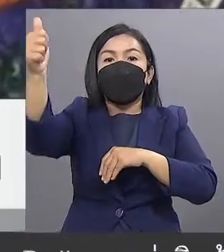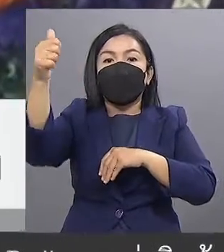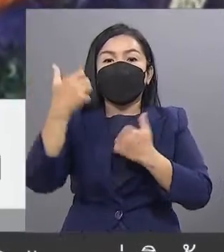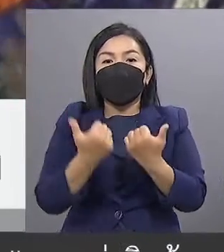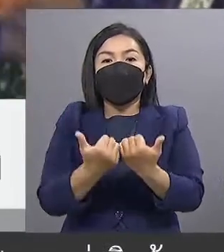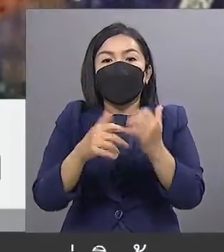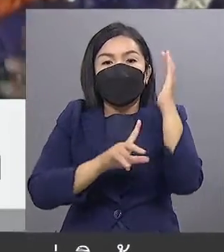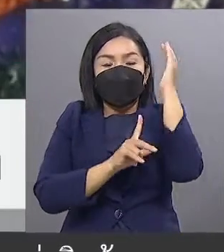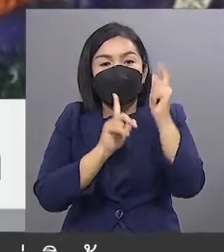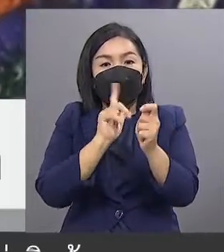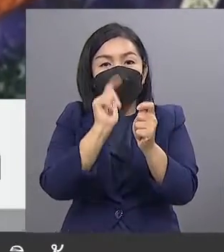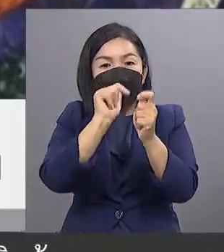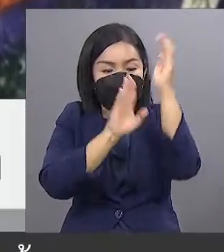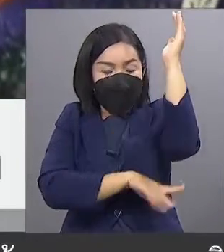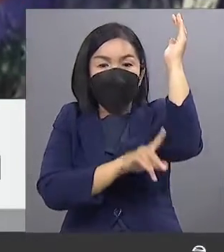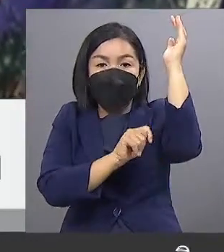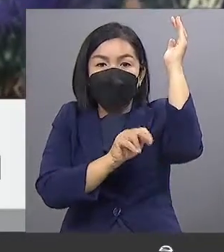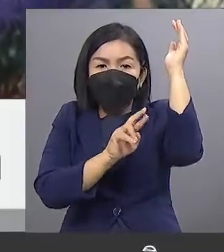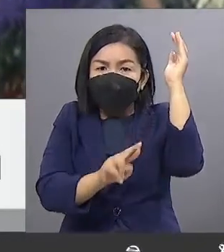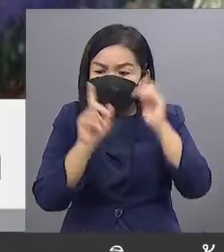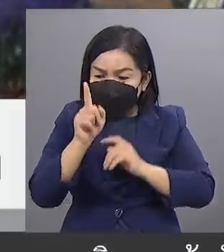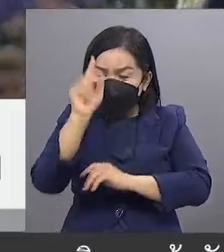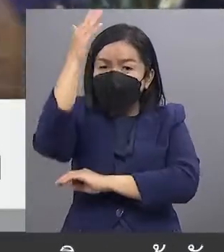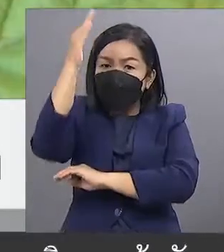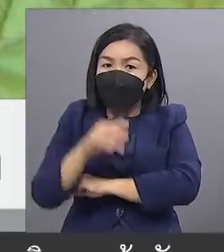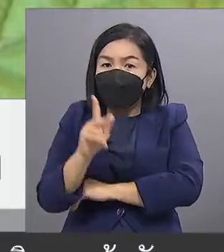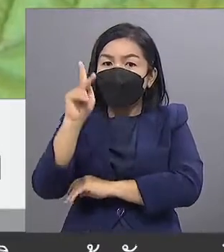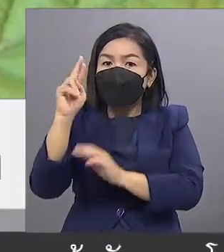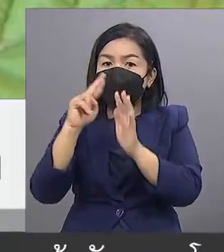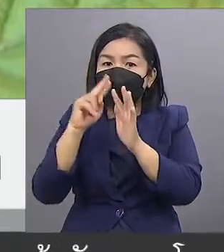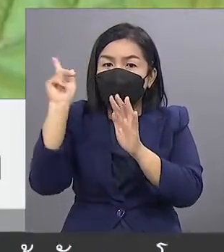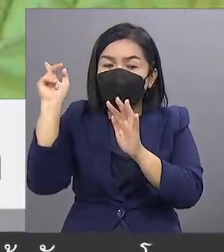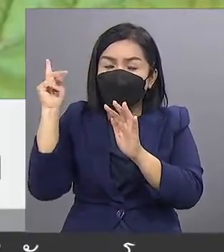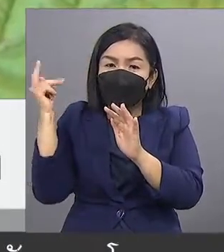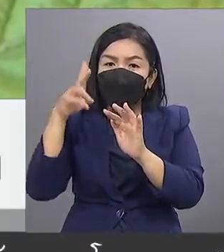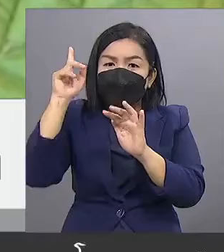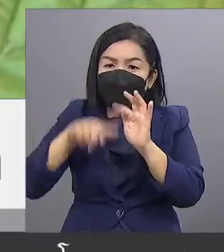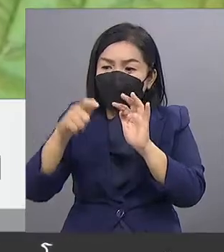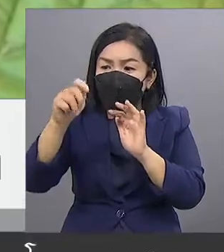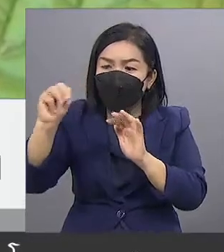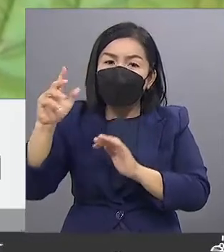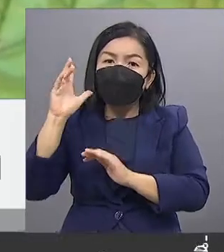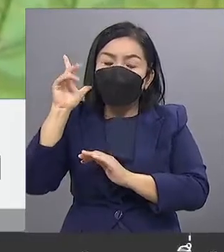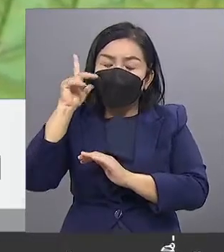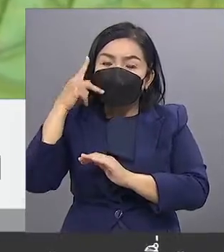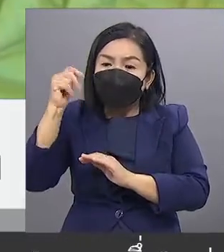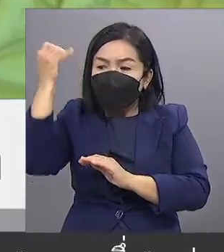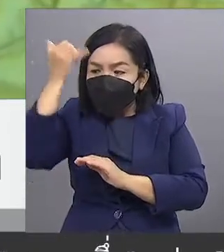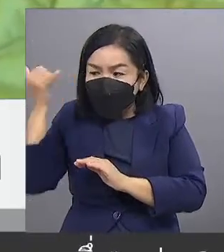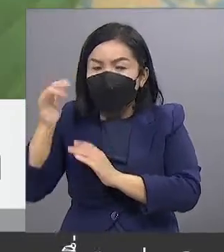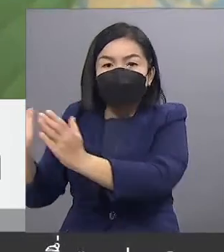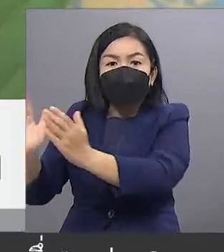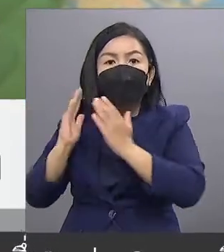เขาก็เล่านะคะว่ากระท่อมเนี่ยถูกใช้มาตั้งแต่สมัยบรรพบุรุษแล้วตอนนั้นเนี่ยใช้เพื่อให้มีแรงสู้งาน